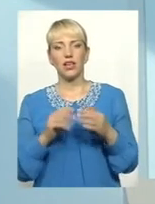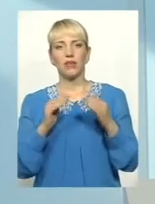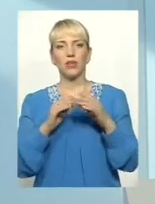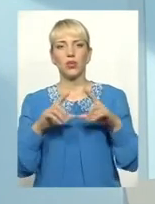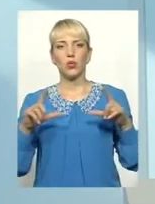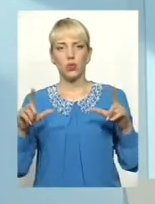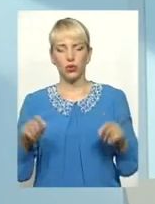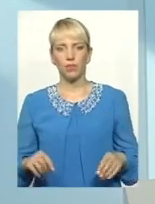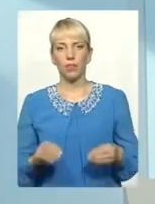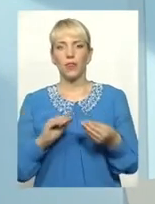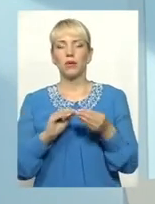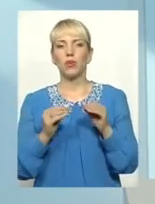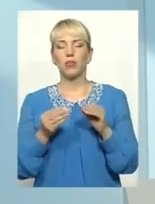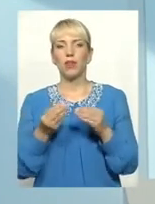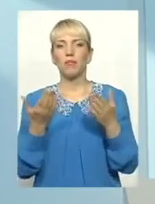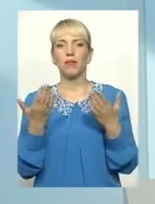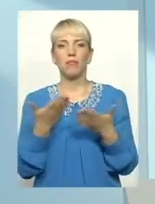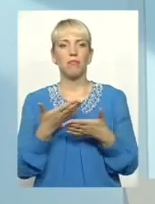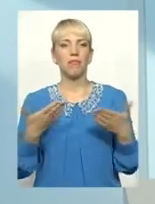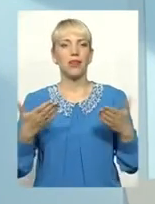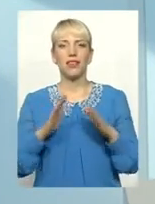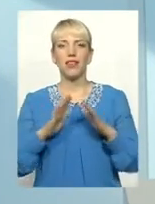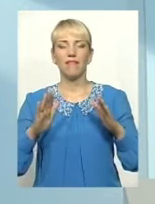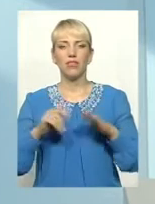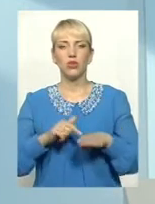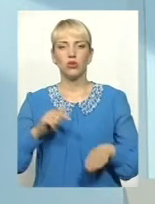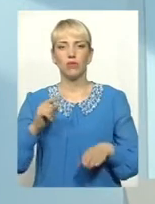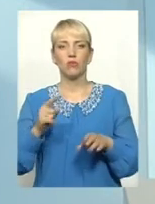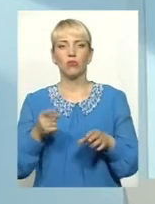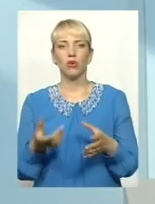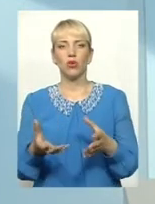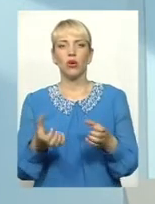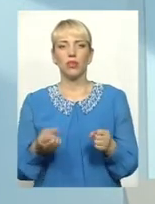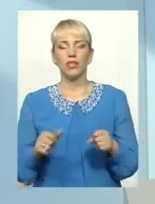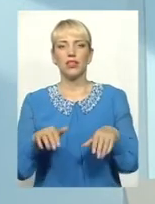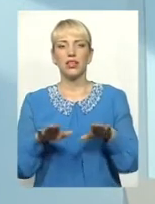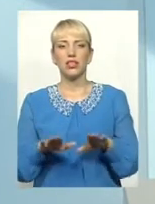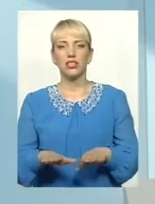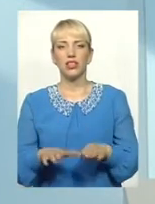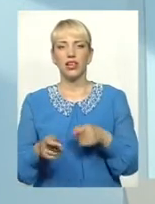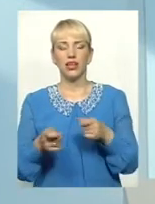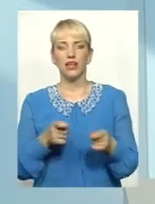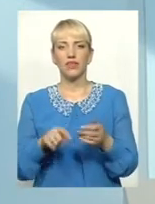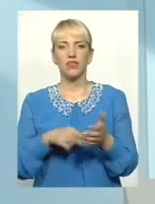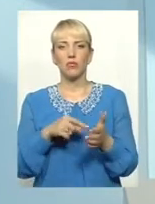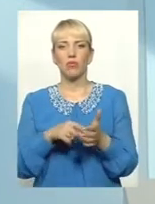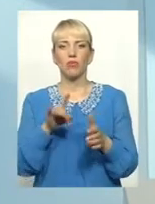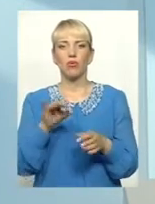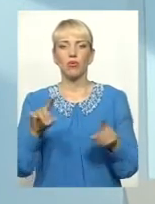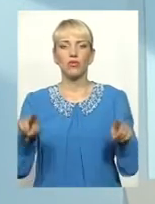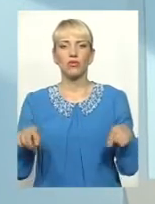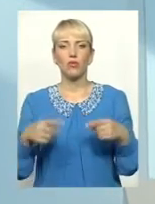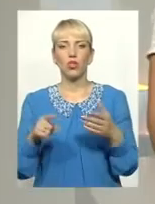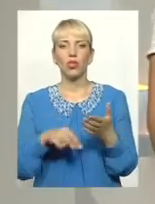ми, звичайно, ніяких не відчуваємо, тому що прийнято рішення керівництва міста про створення комунального підприємства,